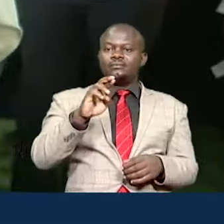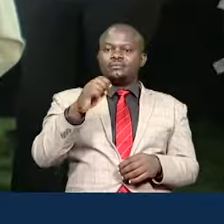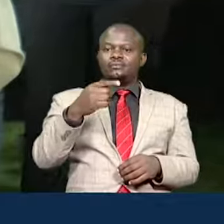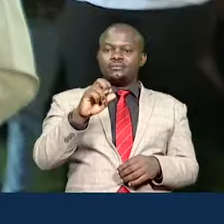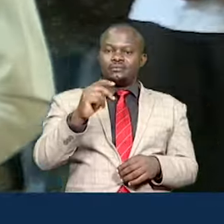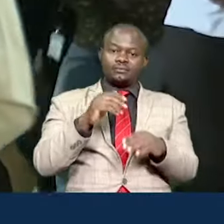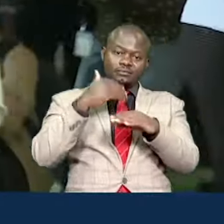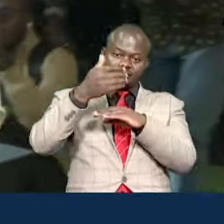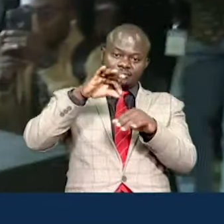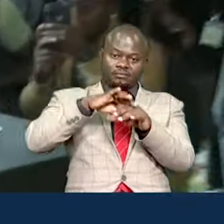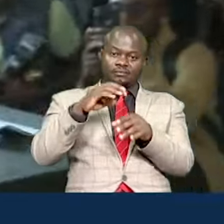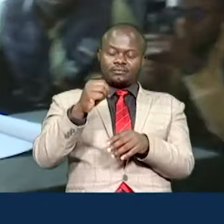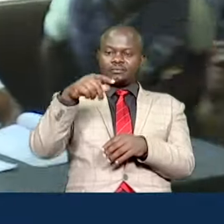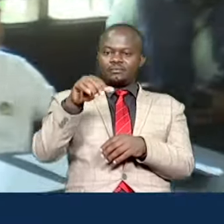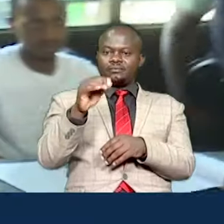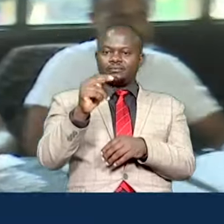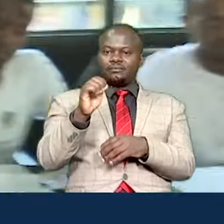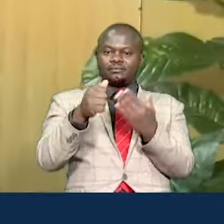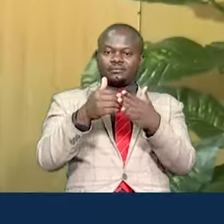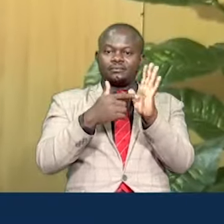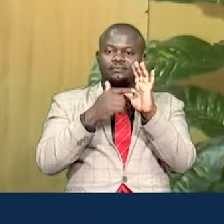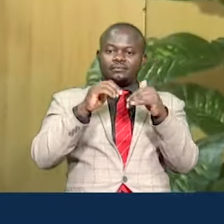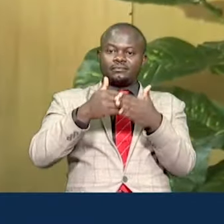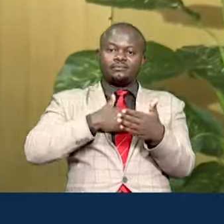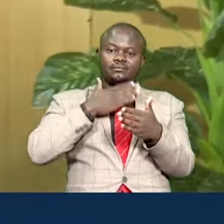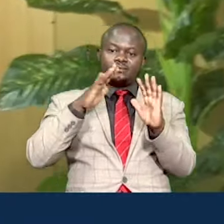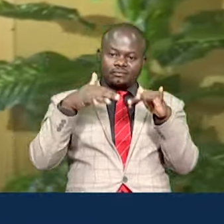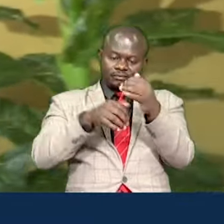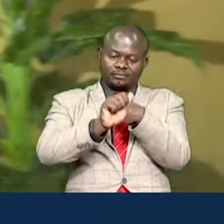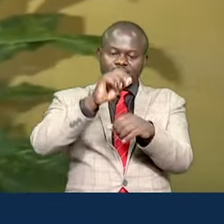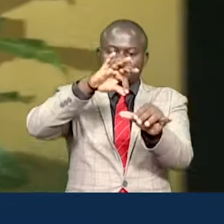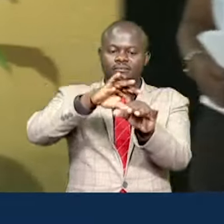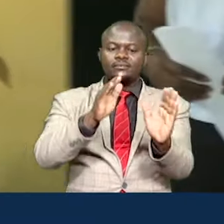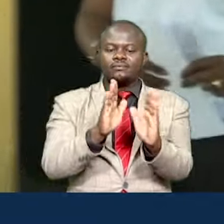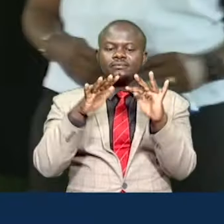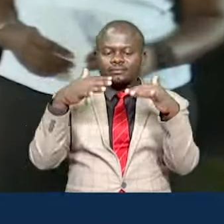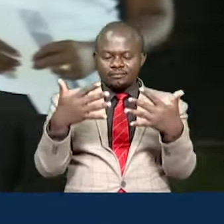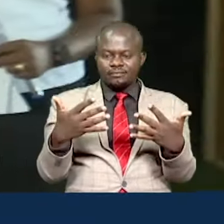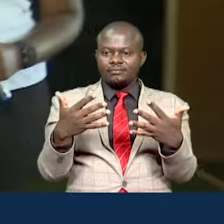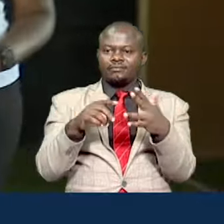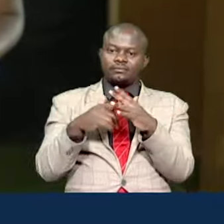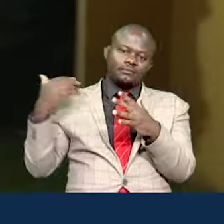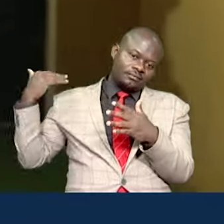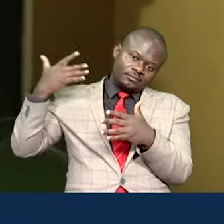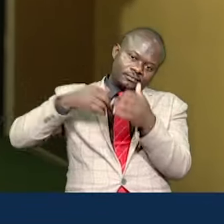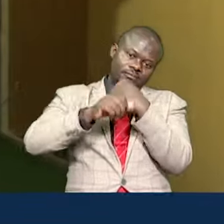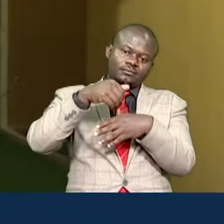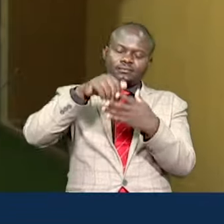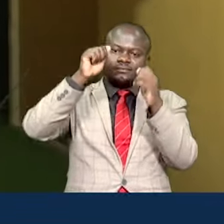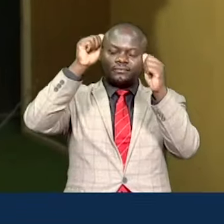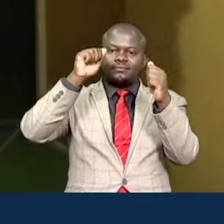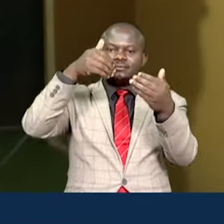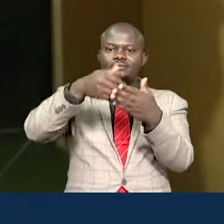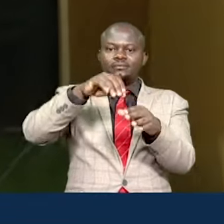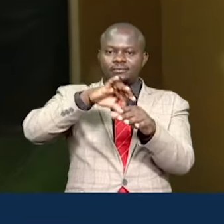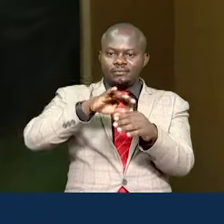yo gutora, umukandida Mpayimana yashimangiye ko yishimira uburyo igikorwa cy'amatora cyateguwe kuva mu bikorwa byo kwiyamamaza kugera ku